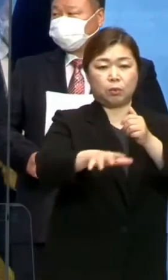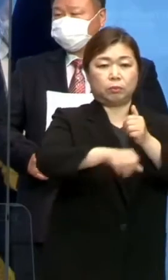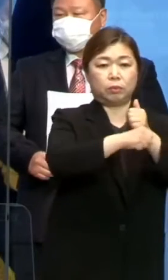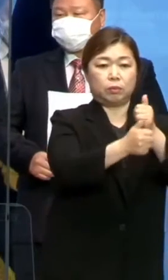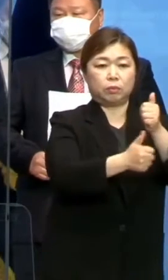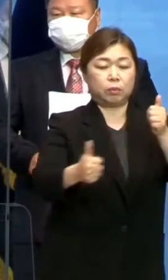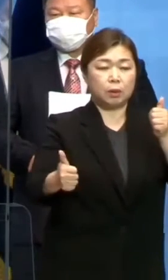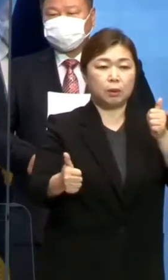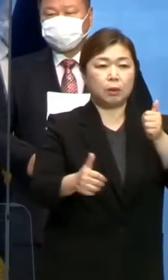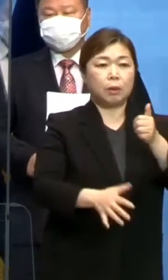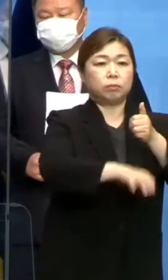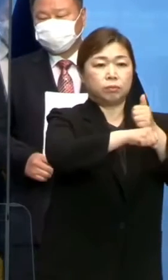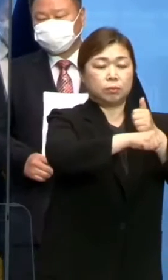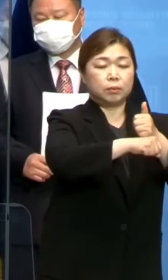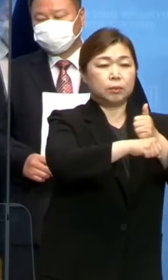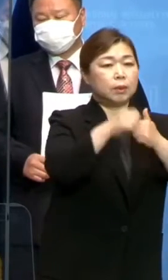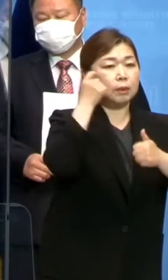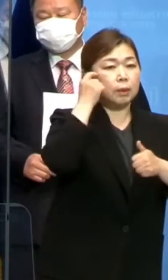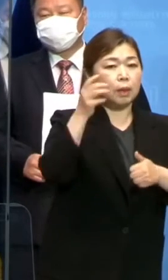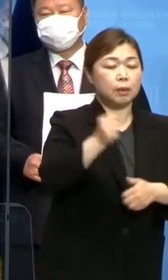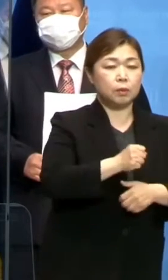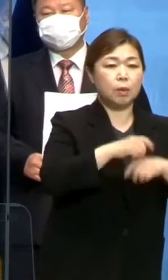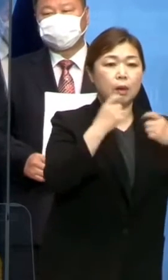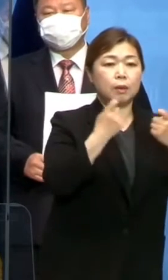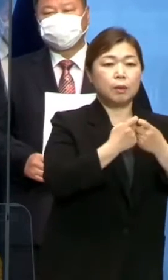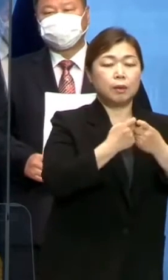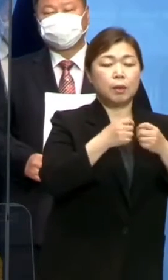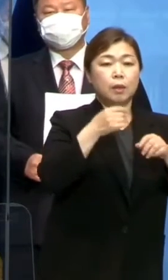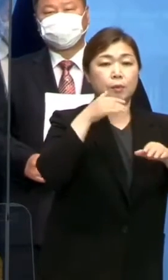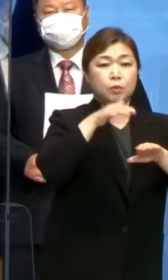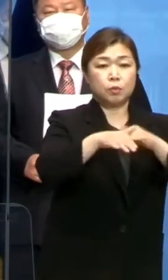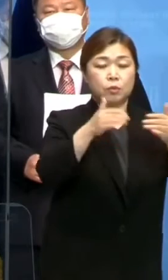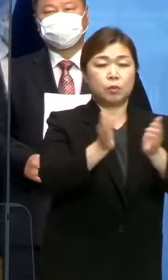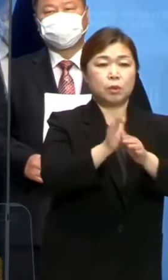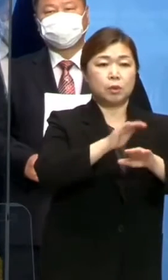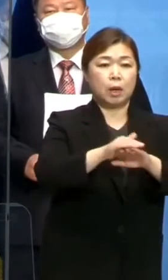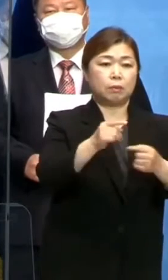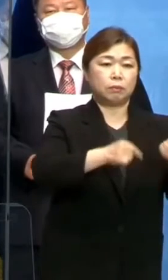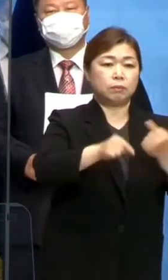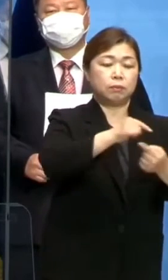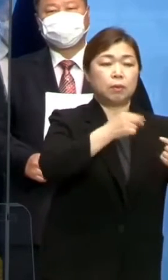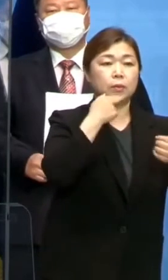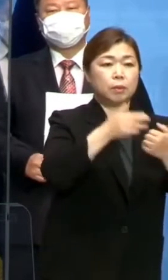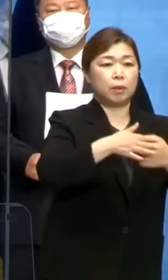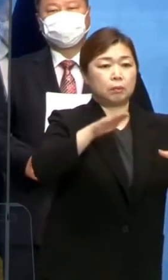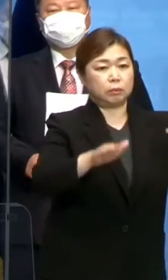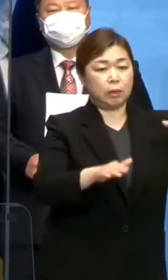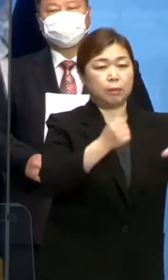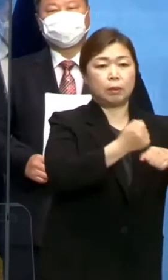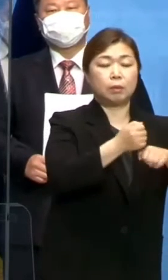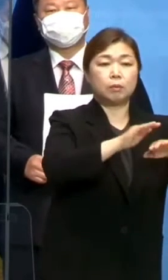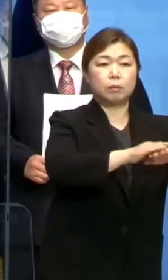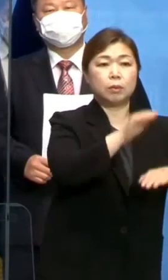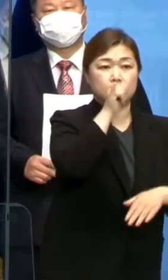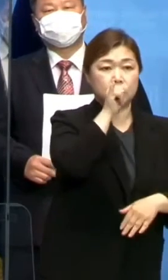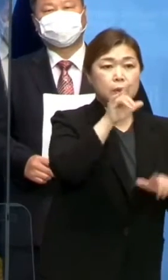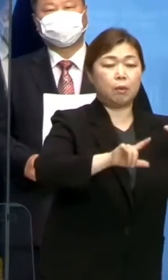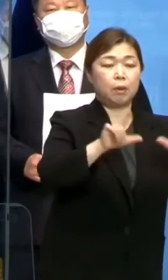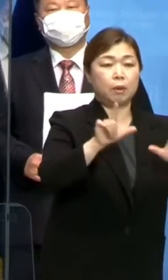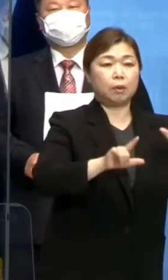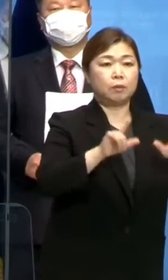있고 지방에서의 대의 민주주의가 제대로 작동하지 않아 지방자치 붉은 행을 더욱 심화시키는